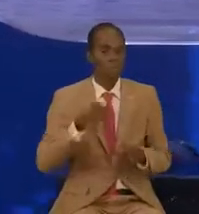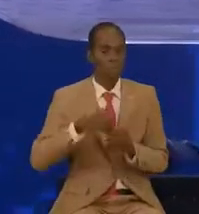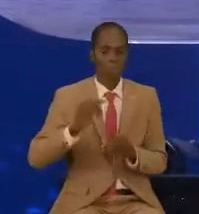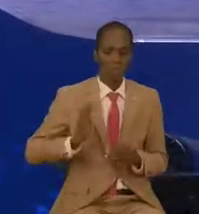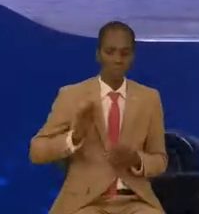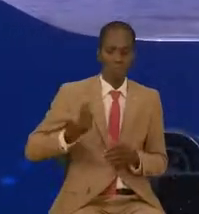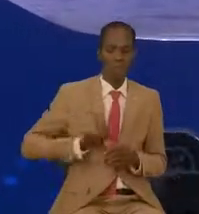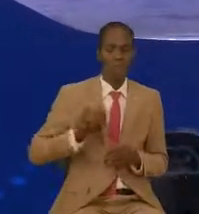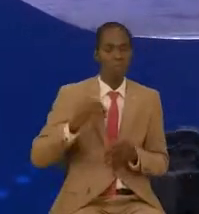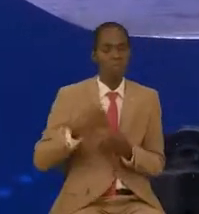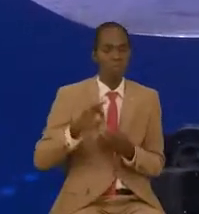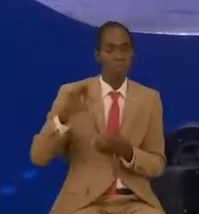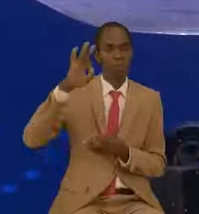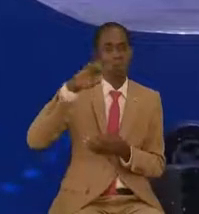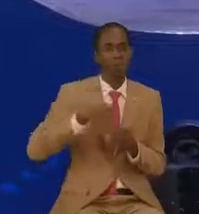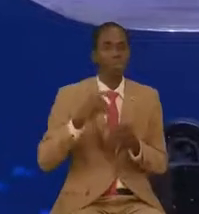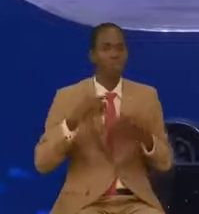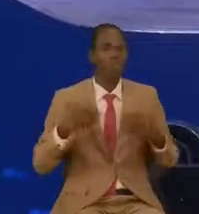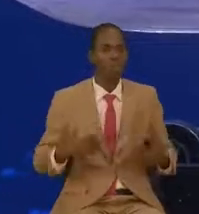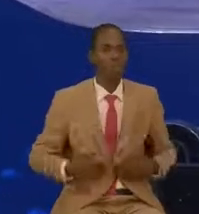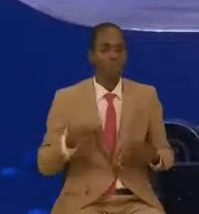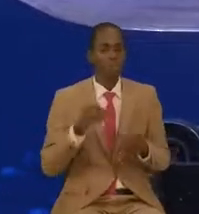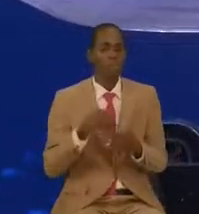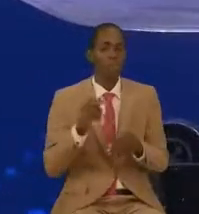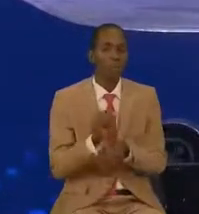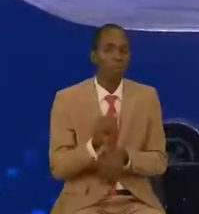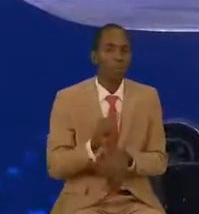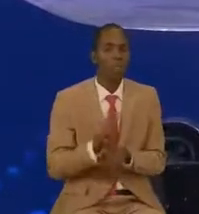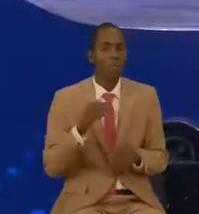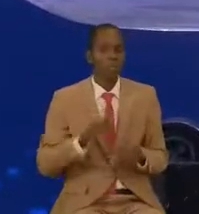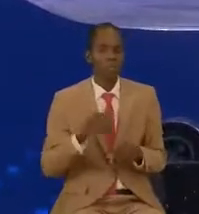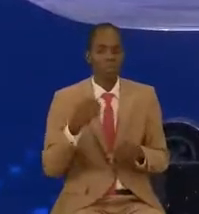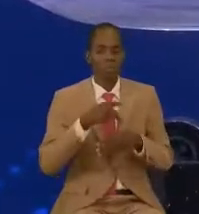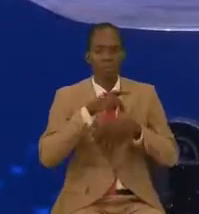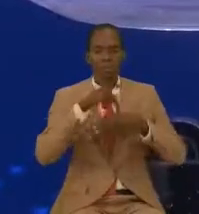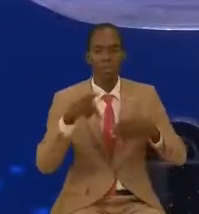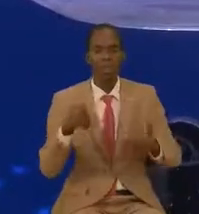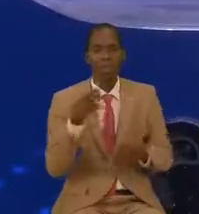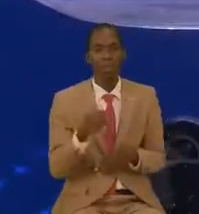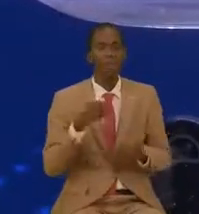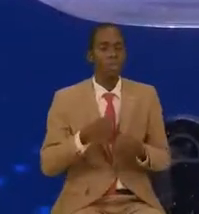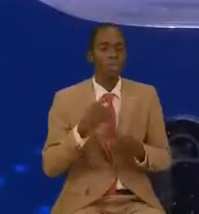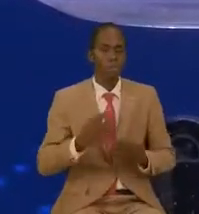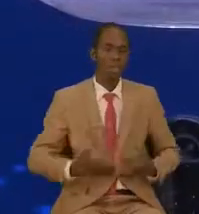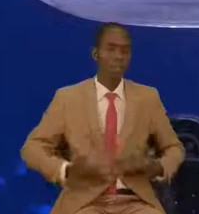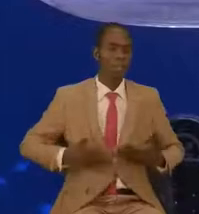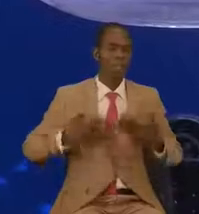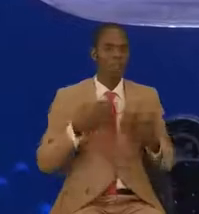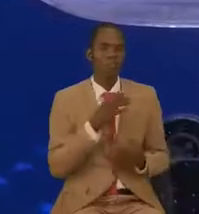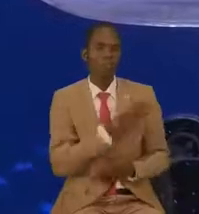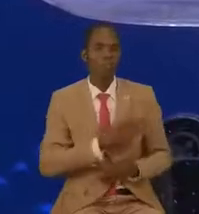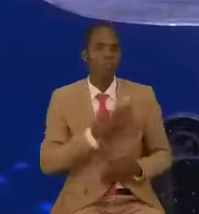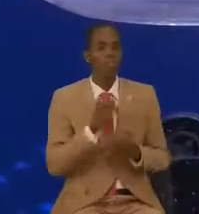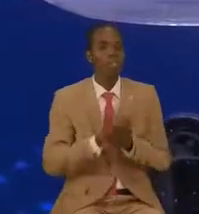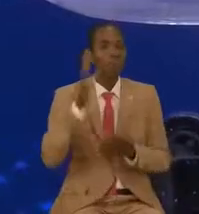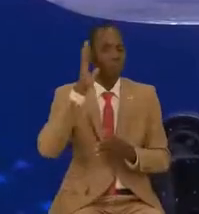son âme, l'empêcher dans son corps, l'empêcher dans son esprit, l'empêcher dans sa profession, l'empêcher dans son style de vie.